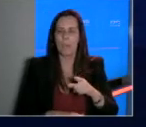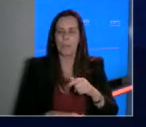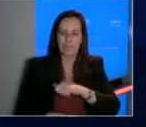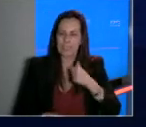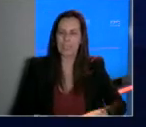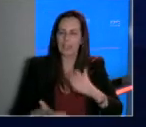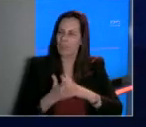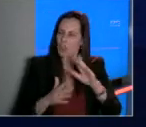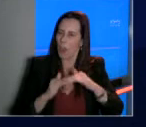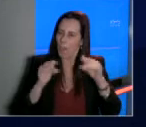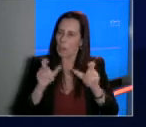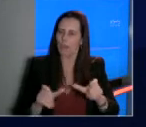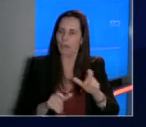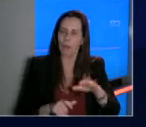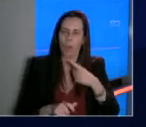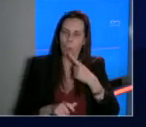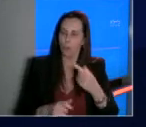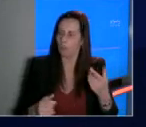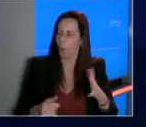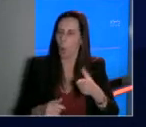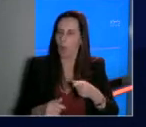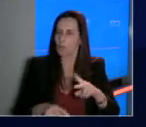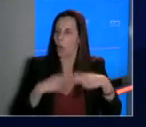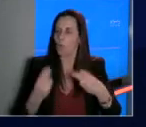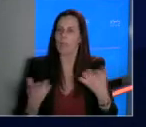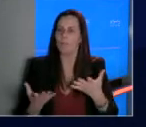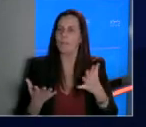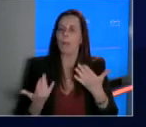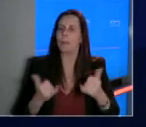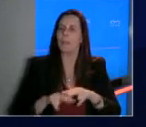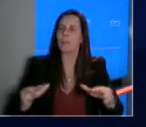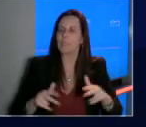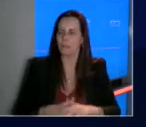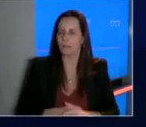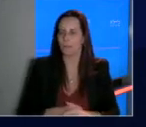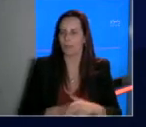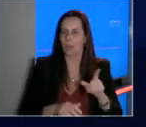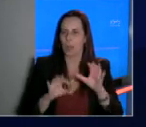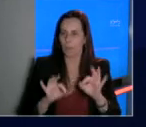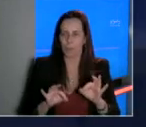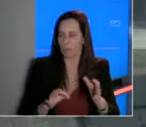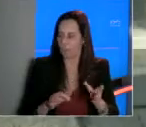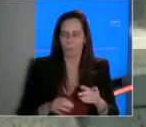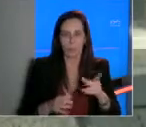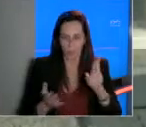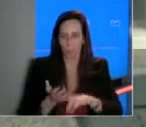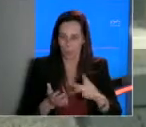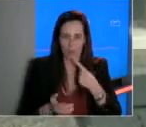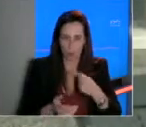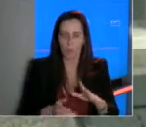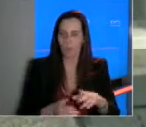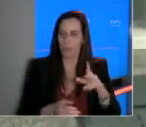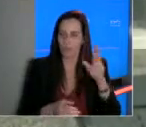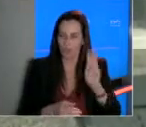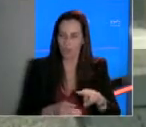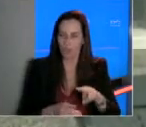וסין כבר יש איזושהי חלשות, אבל אז גם היו דיווחים סותרים שאולי זה חוזר, אז איפה זה באמת עומד? אז זה לא באמת דיווחים סותרים, זה נכון מה שאת אומרת.